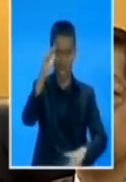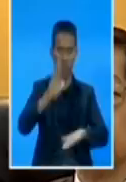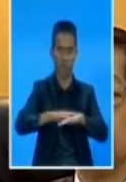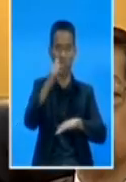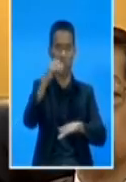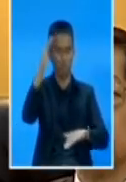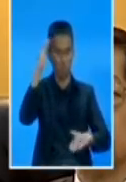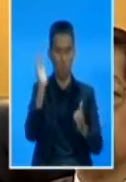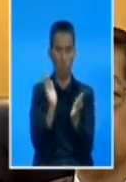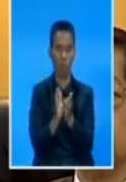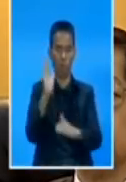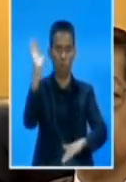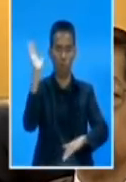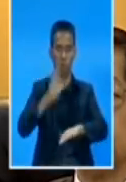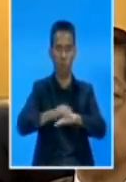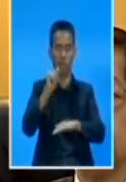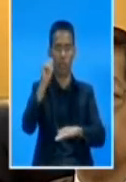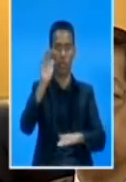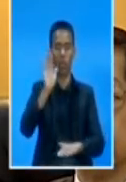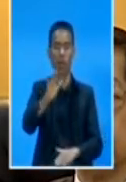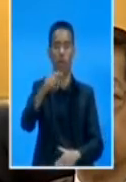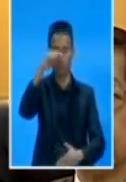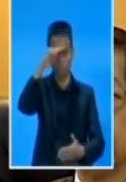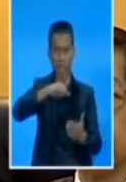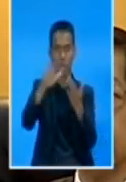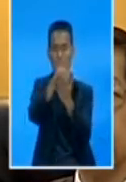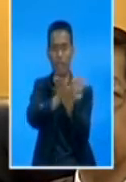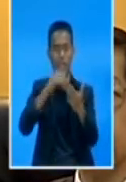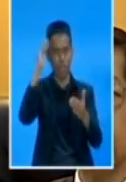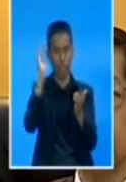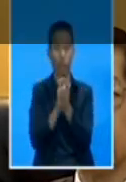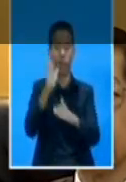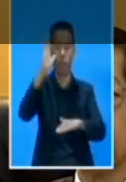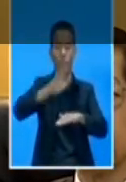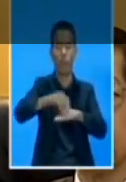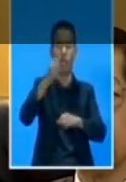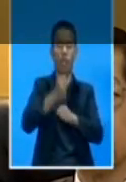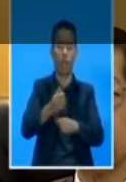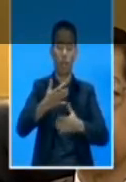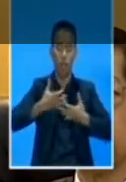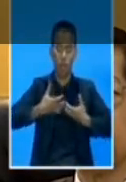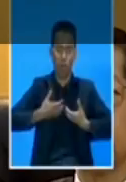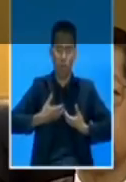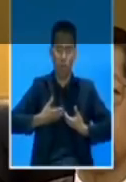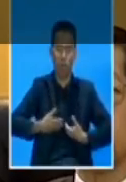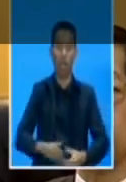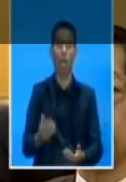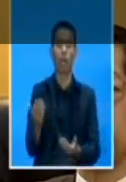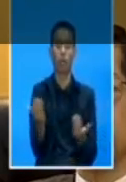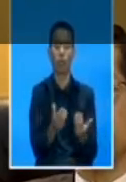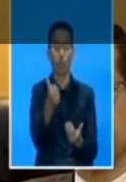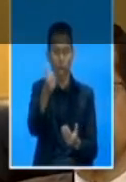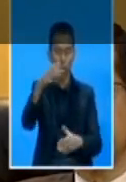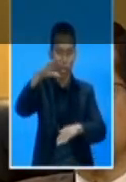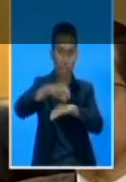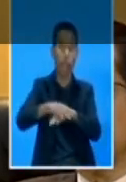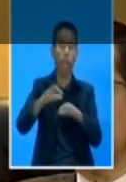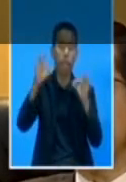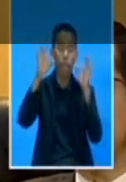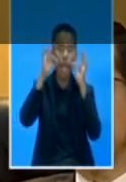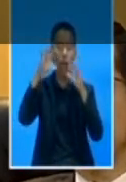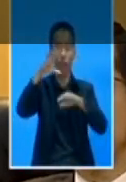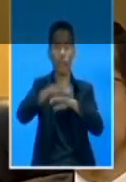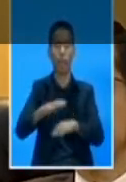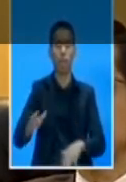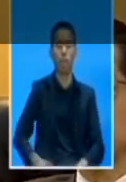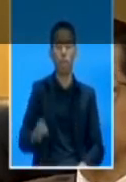ตำรวจที่เก่งที่สุดในโลกน่าจะเป็นตำรวจไทยนี่แหละครับทำคลอดก็ได้จับแมวก็ได้จับสุนัขก็ได้จับงู